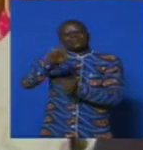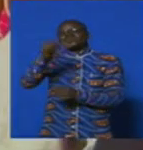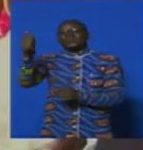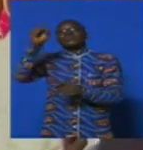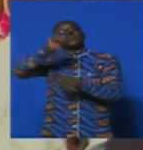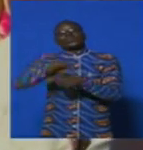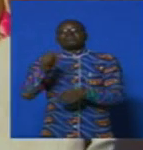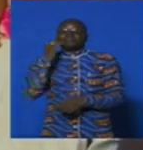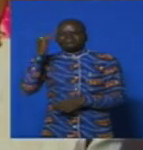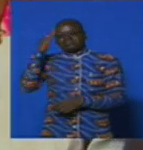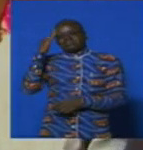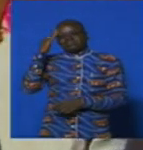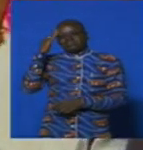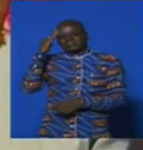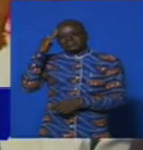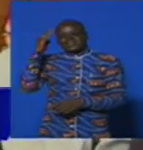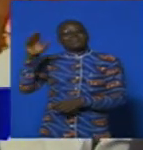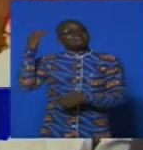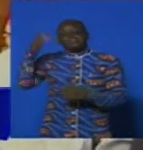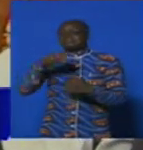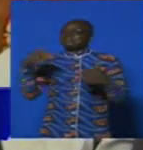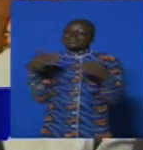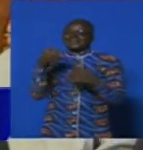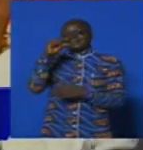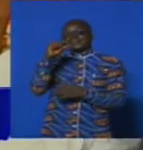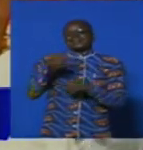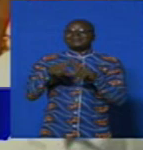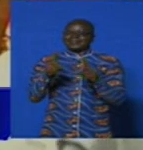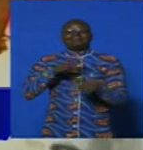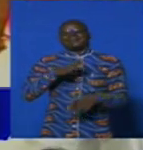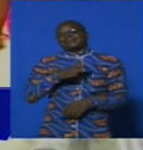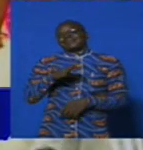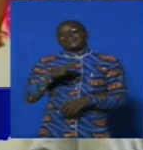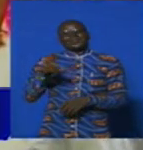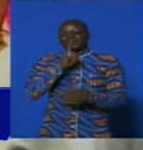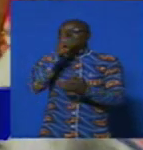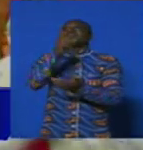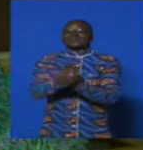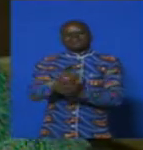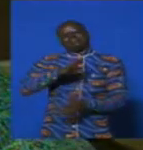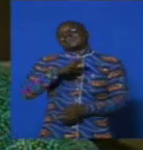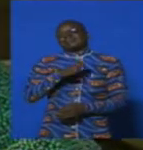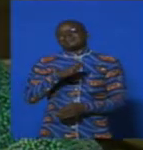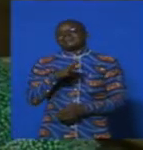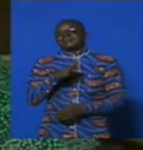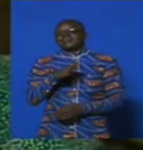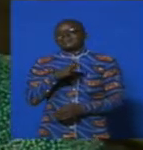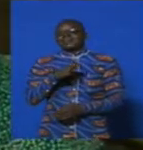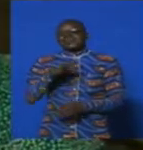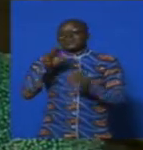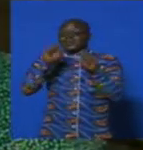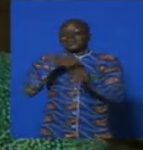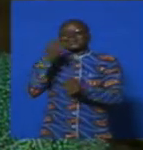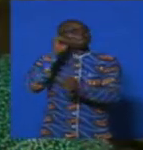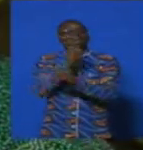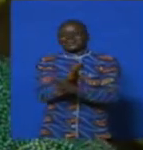Il y avait un peu de peur, quoi, mais ça va. Maintenant, je suis sûr de moi, je suis sûr que ça va aller. On ne peut pas dire qu'on est prêt totalement,